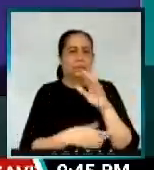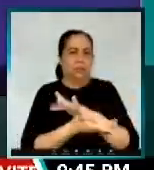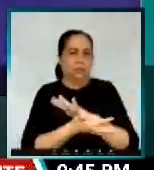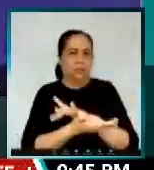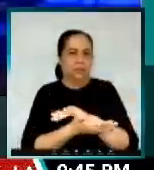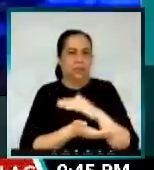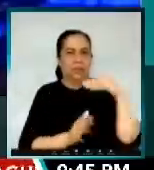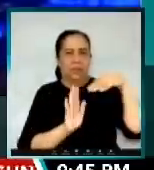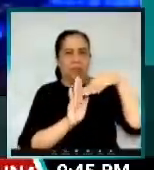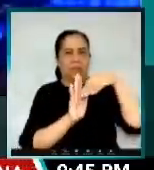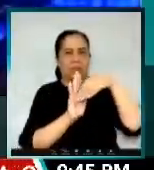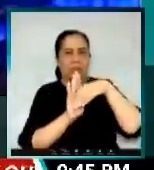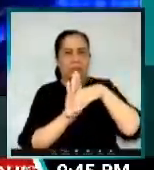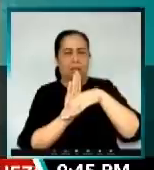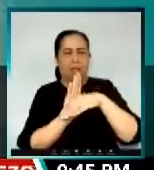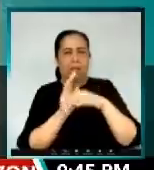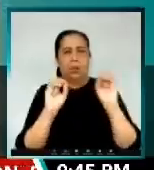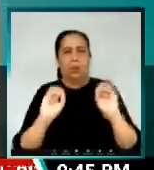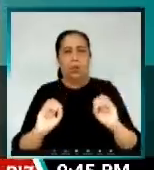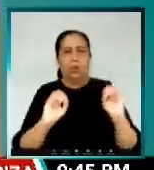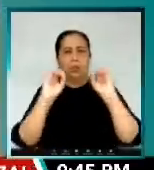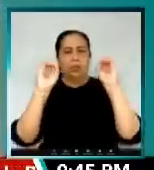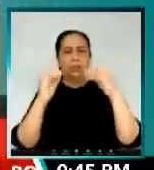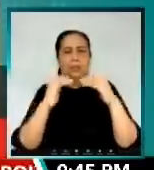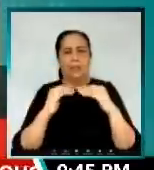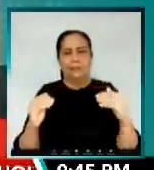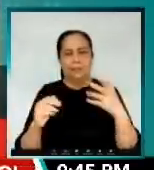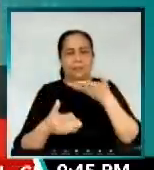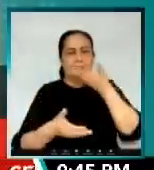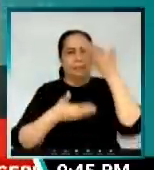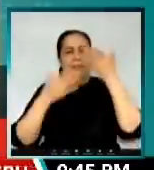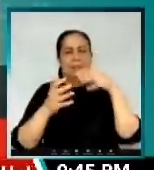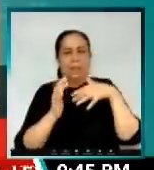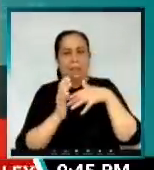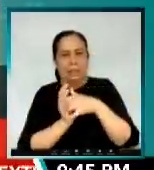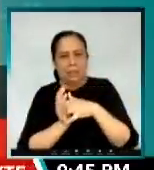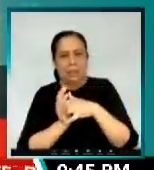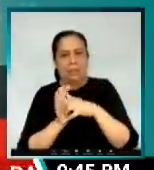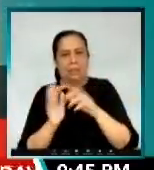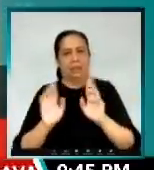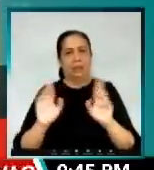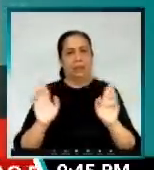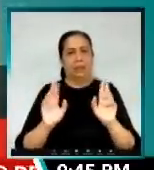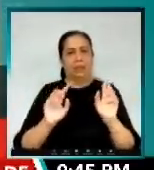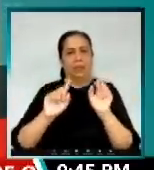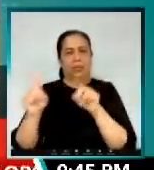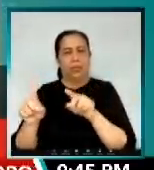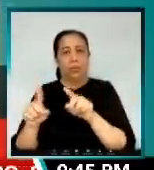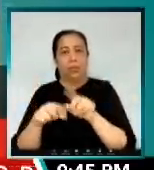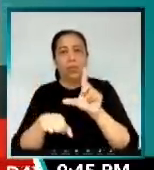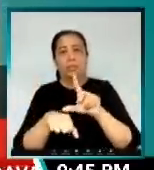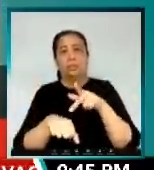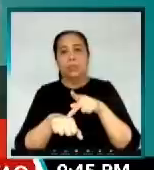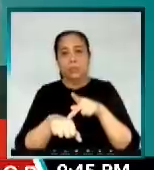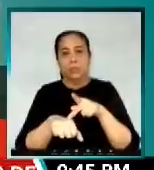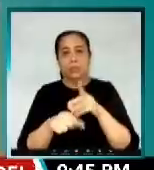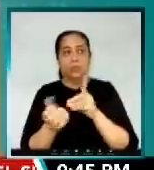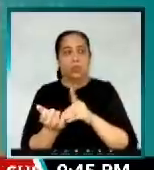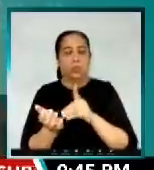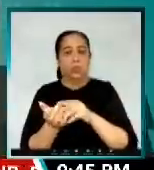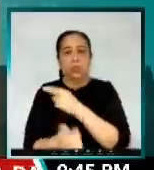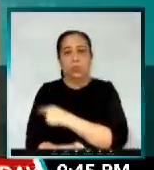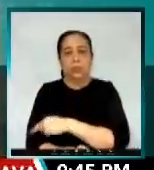ang oxygen level nito. She was waiting to be admitted actually sa Las Piñas Doctor's Hospital. She was in the